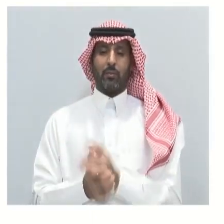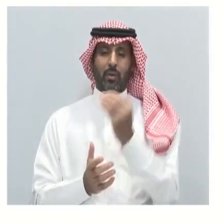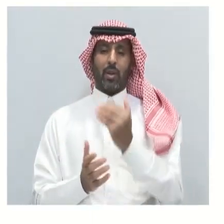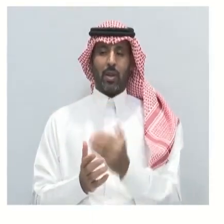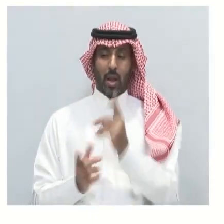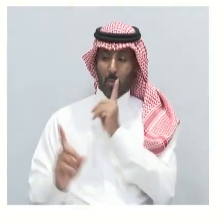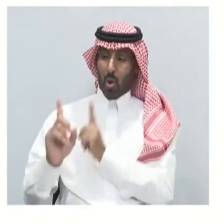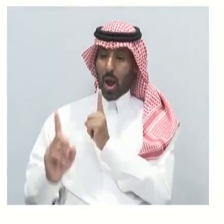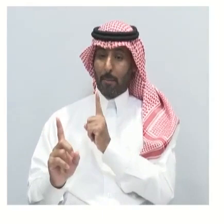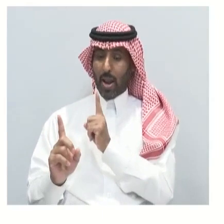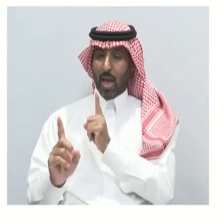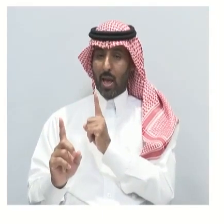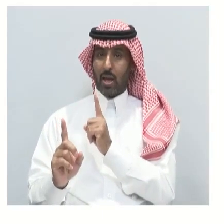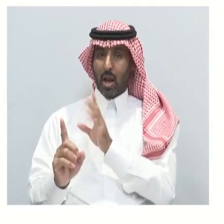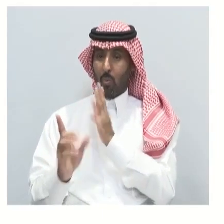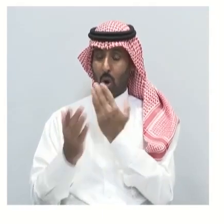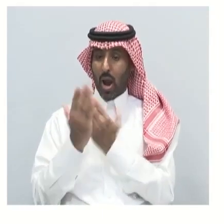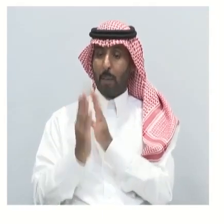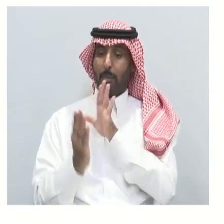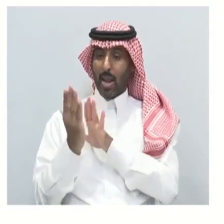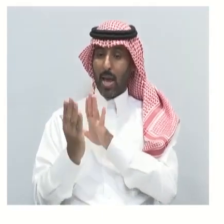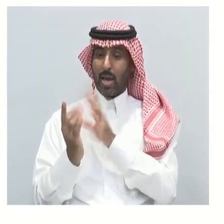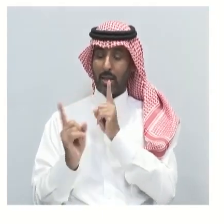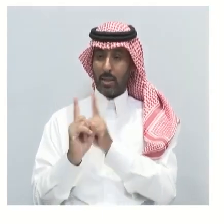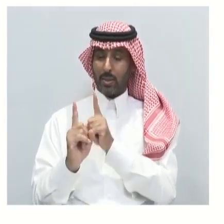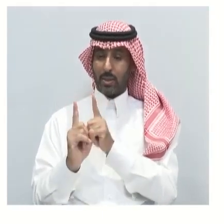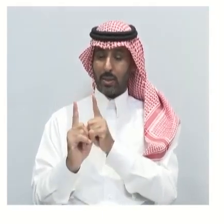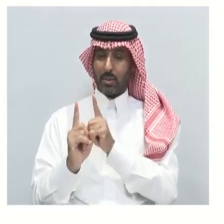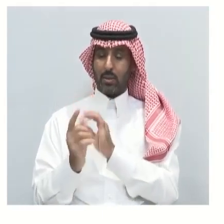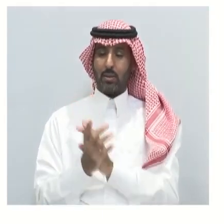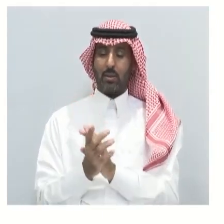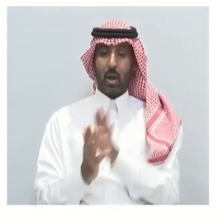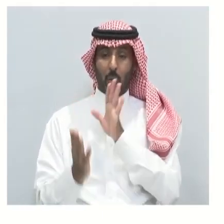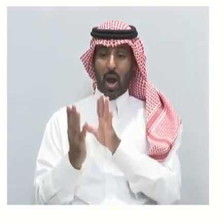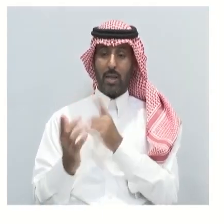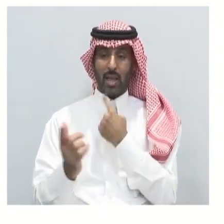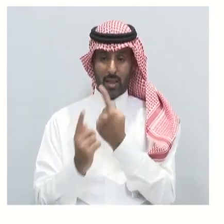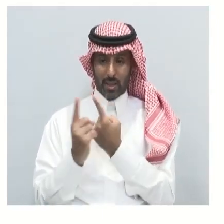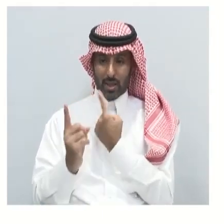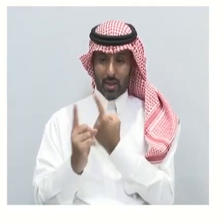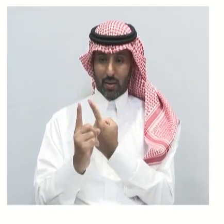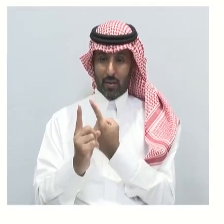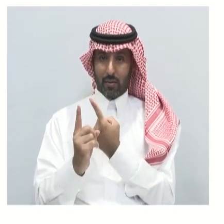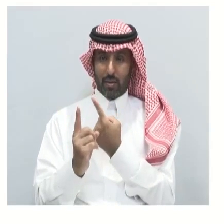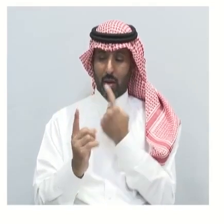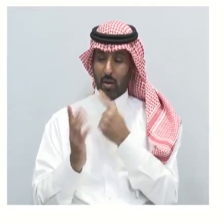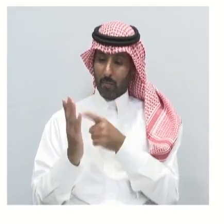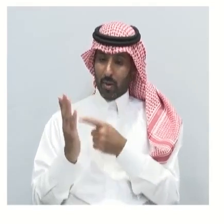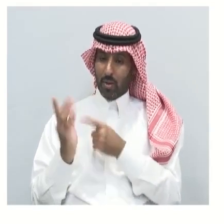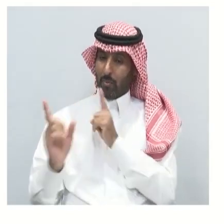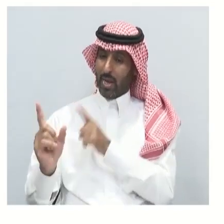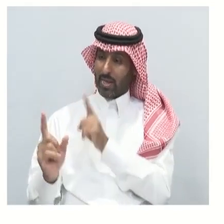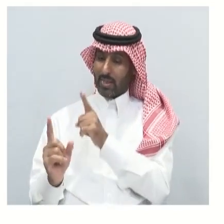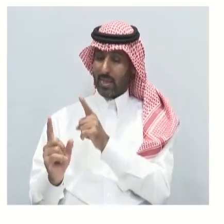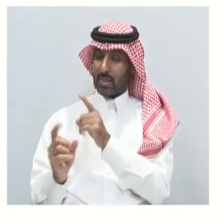ثانيا المقابله والذي يقصد به المقابله هي محادثه يجريها الباحث مع عينه